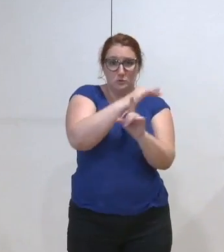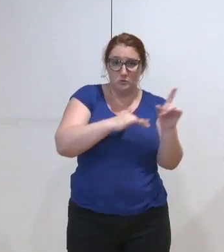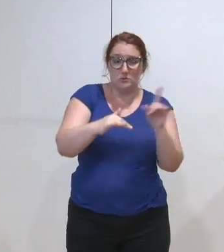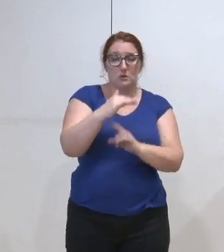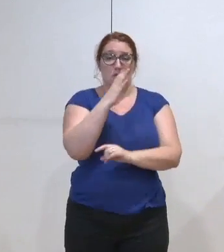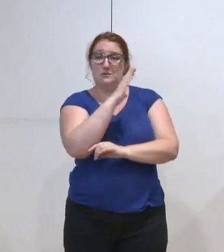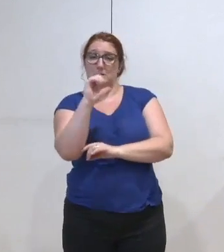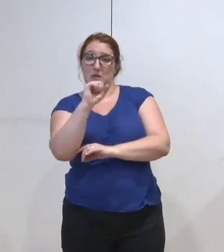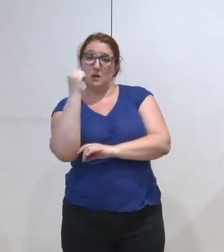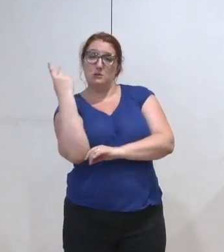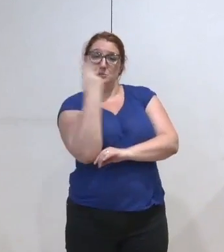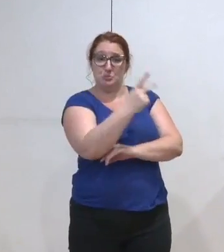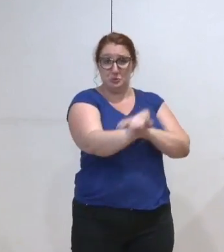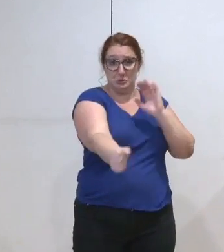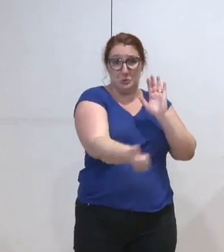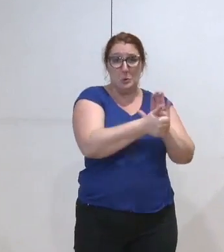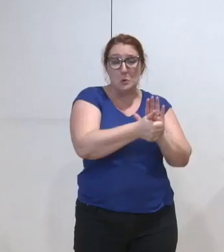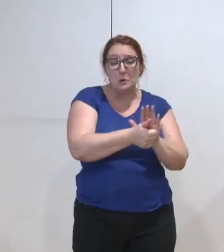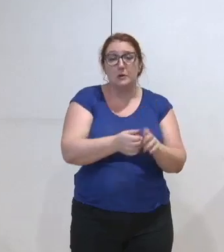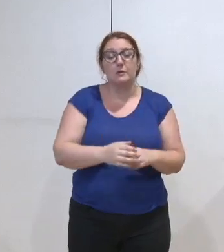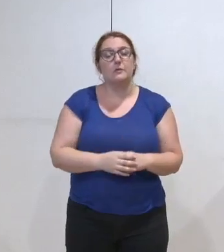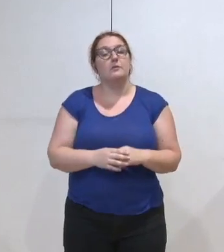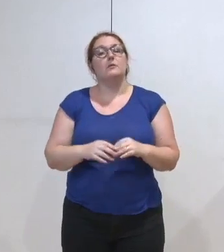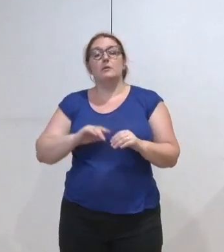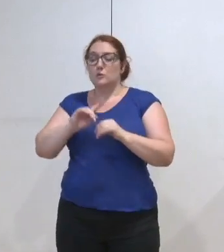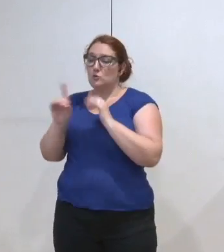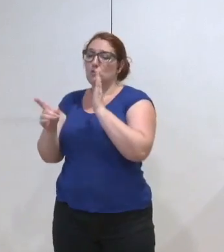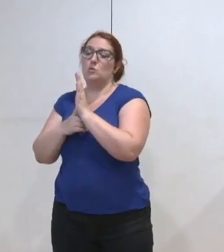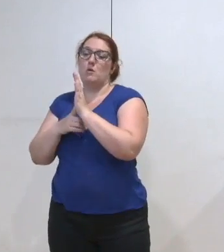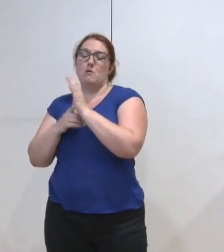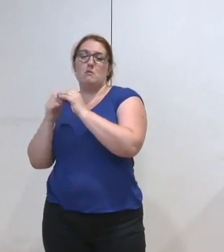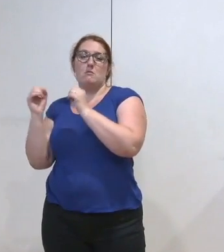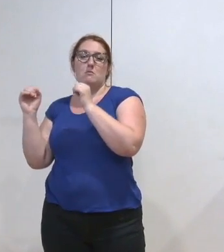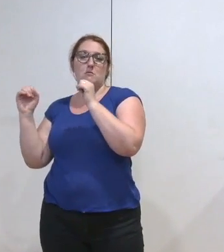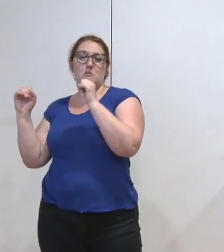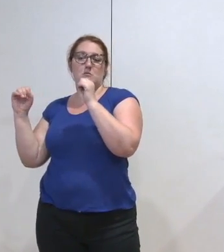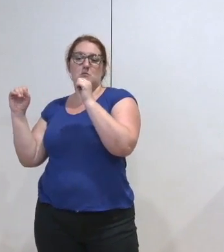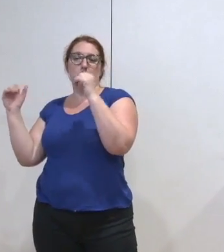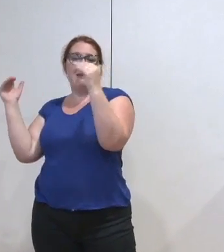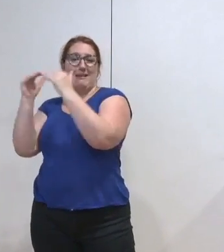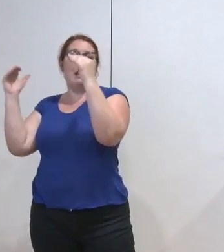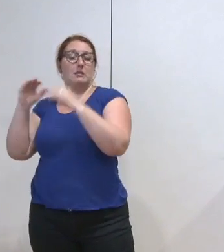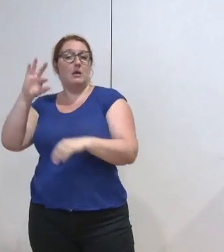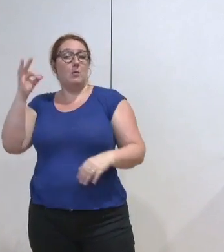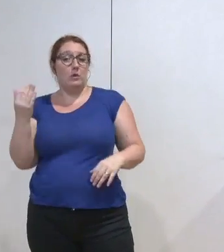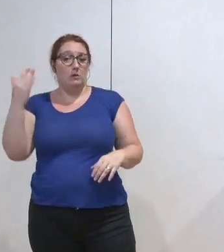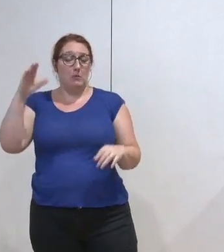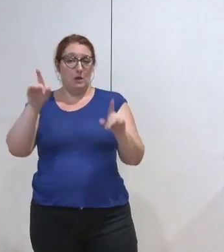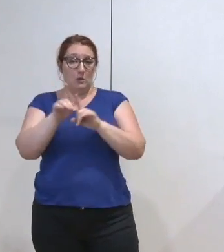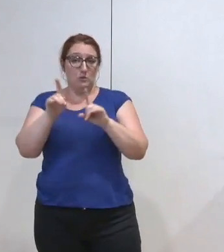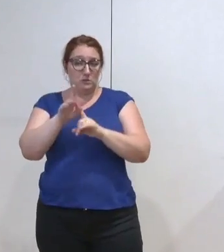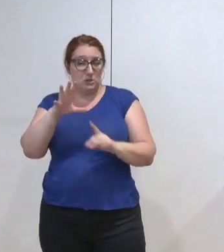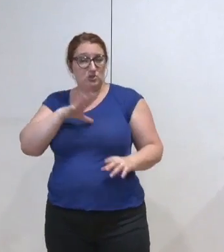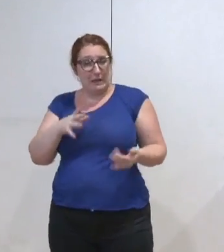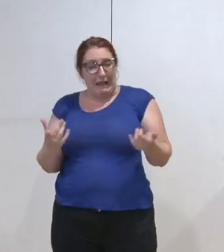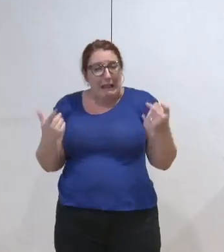accompagner et je dirais même au-delà du droit et de l'égalité que vous avez mis en avant il existe aussi